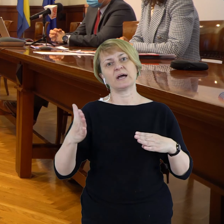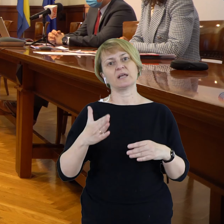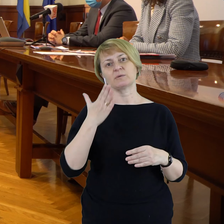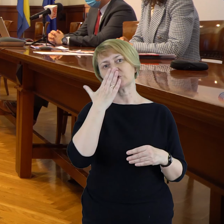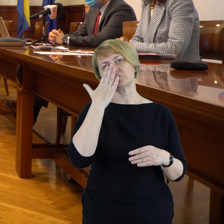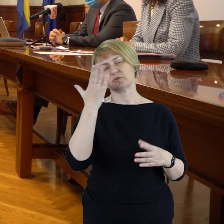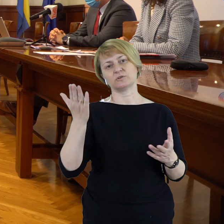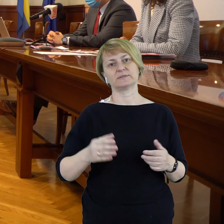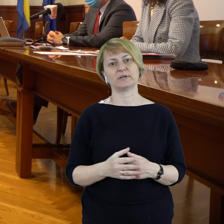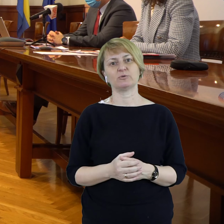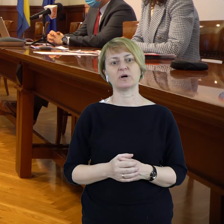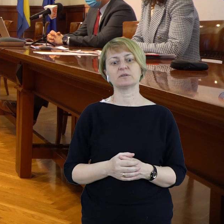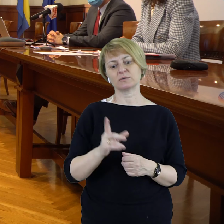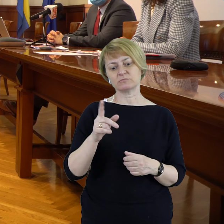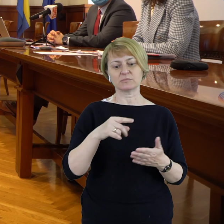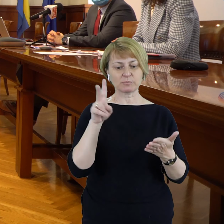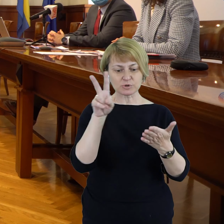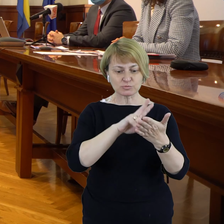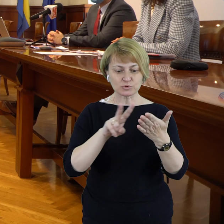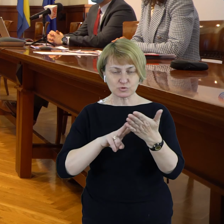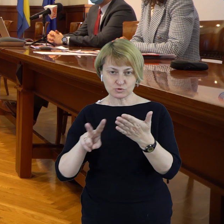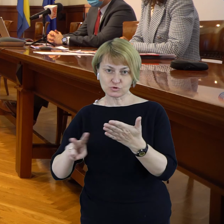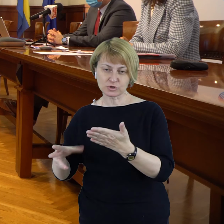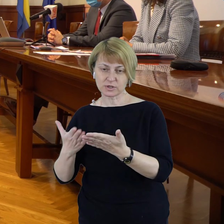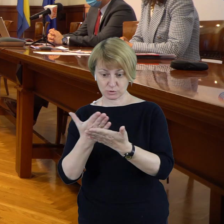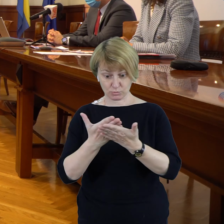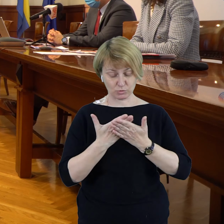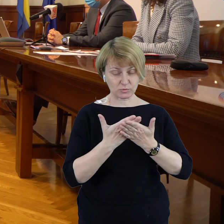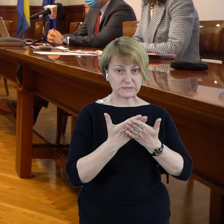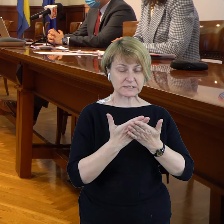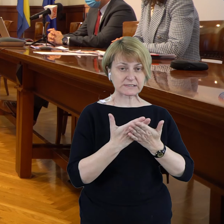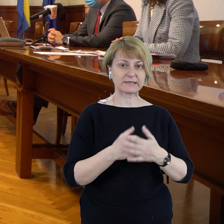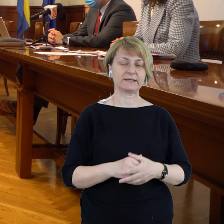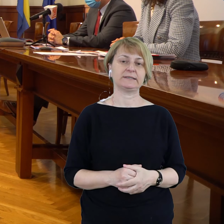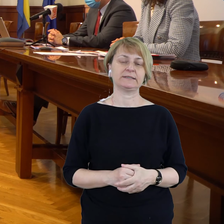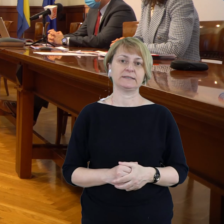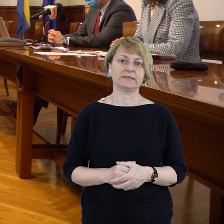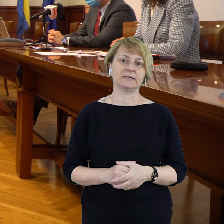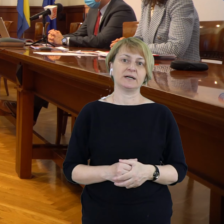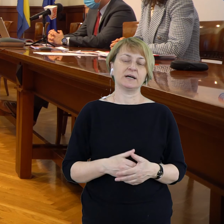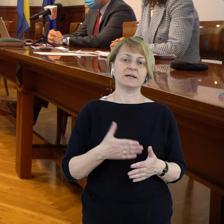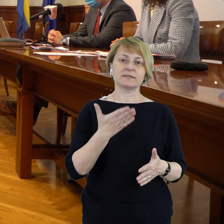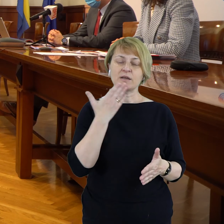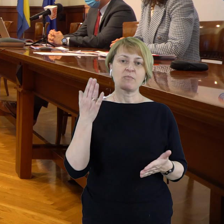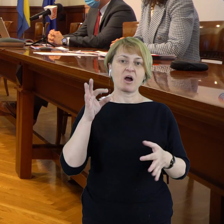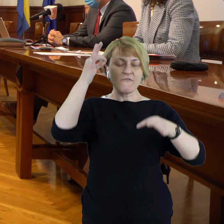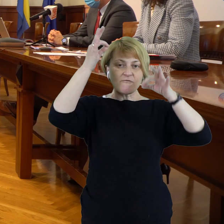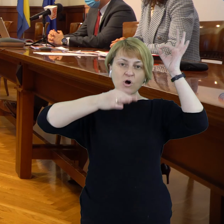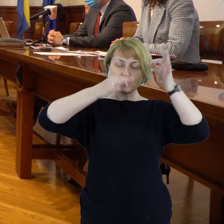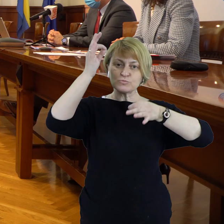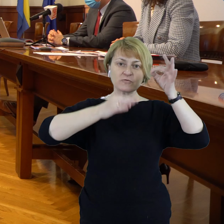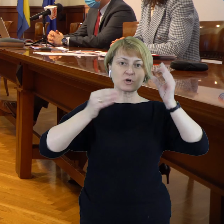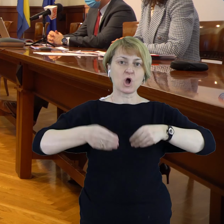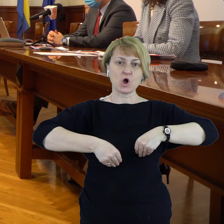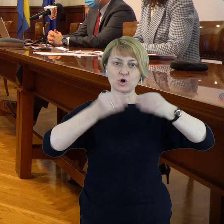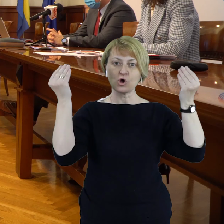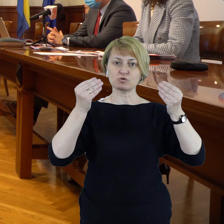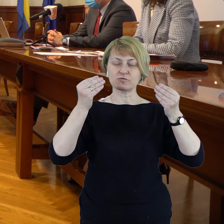To już w zależności od tego, co w tych kopertach będzie. Nie ulega jednak wątpliwości,